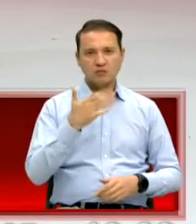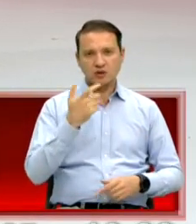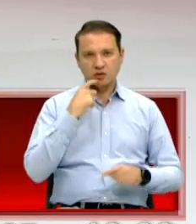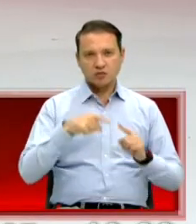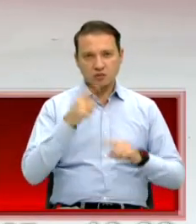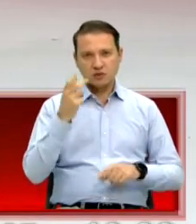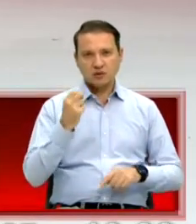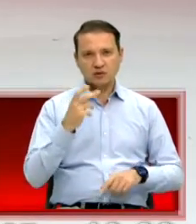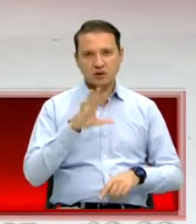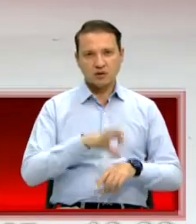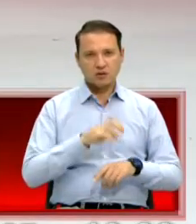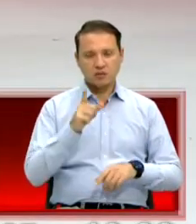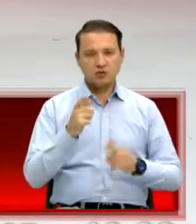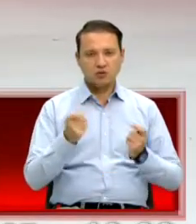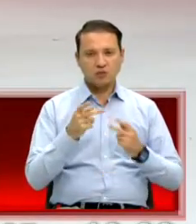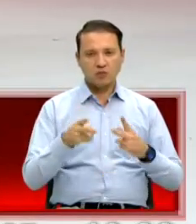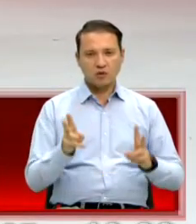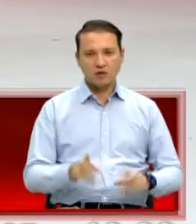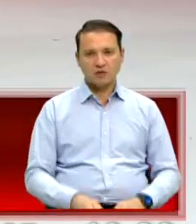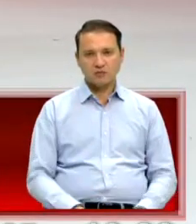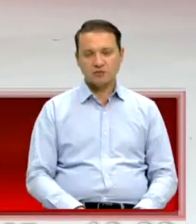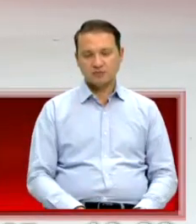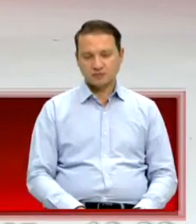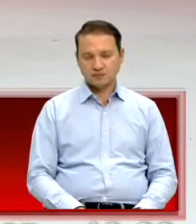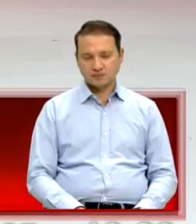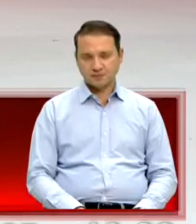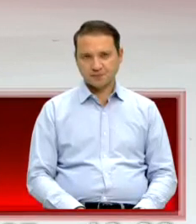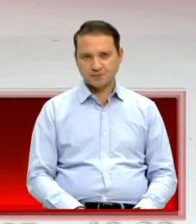yaş üstüler ve kanser hastaları ise uygulamadan muaf.